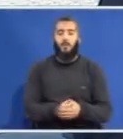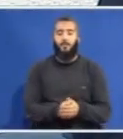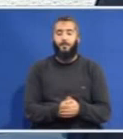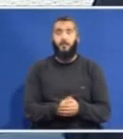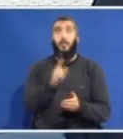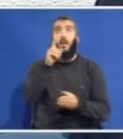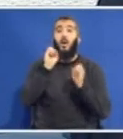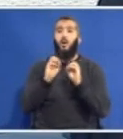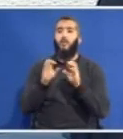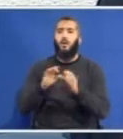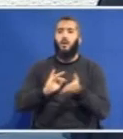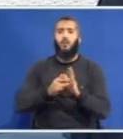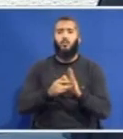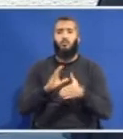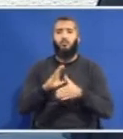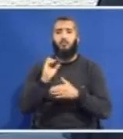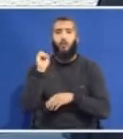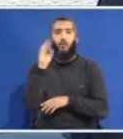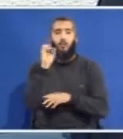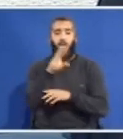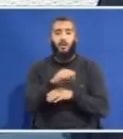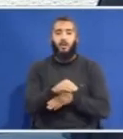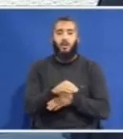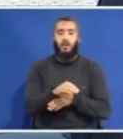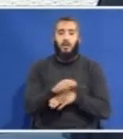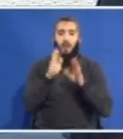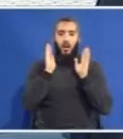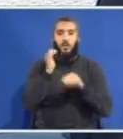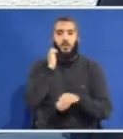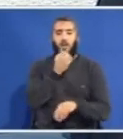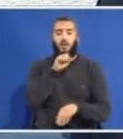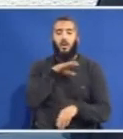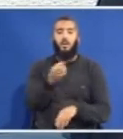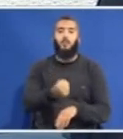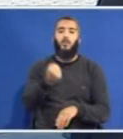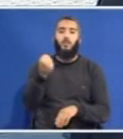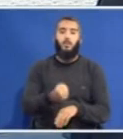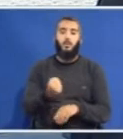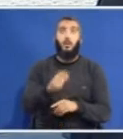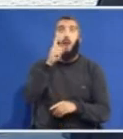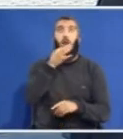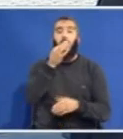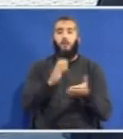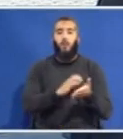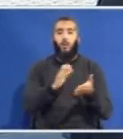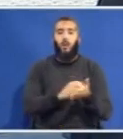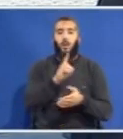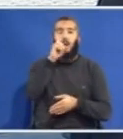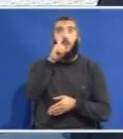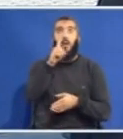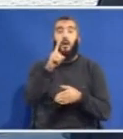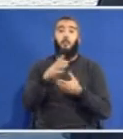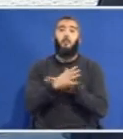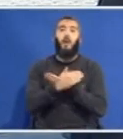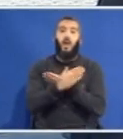كلها، والصلاة والسلام على من عليه صلى وسلم. قال تعالى: إن الله وملائكته